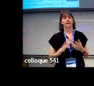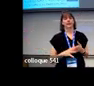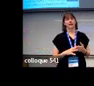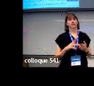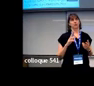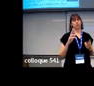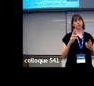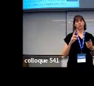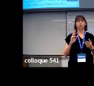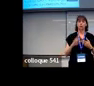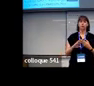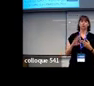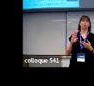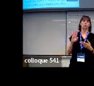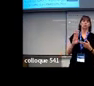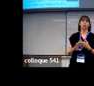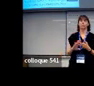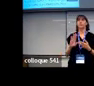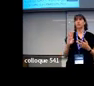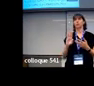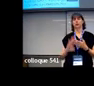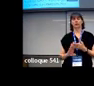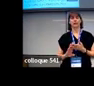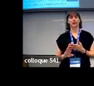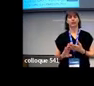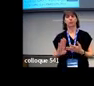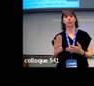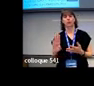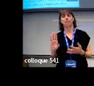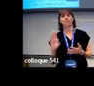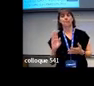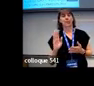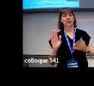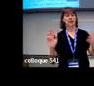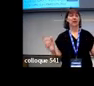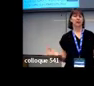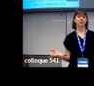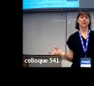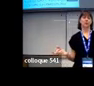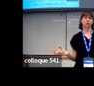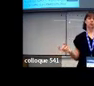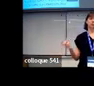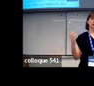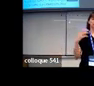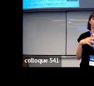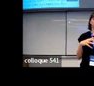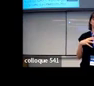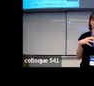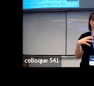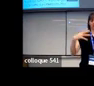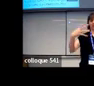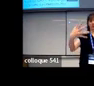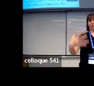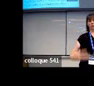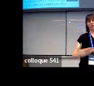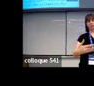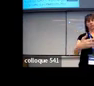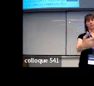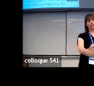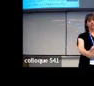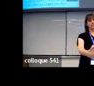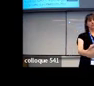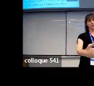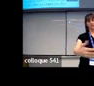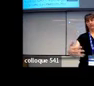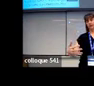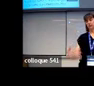vraiment création, trouver du contenu, le remixer ou le créer quand il n'y en a pas. Elle révisait le contenu du point de vue étudiant. Donc, pourquoi tu n'as